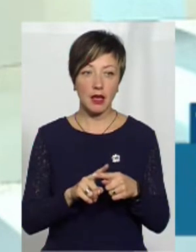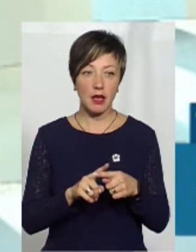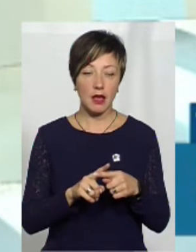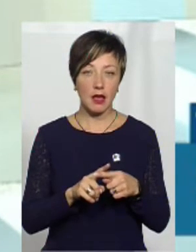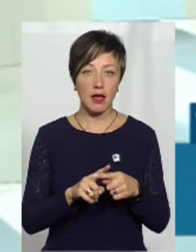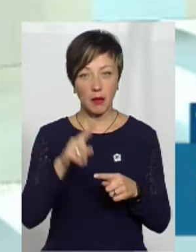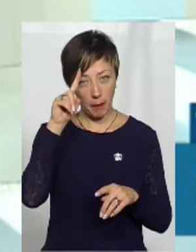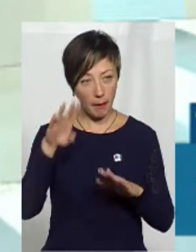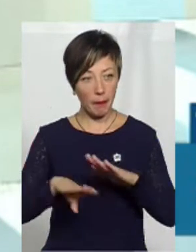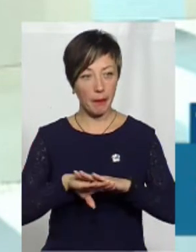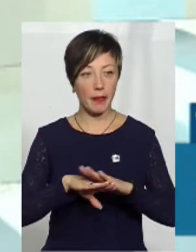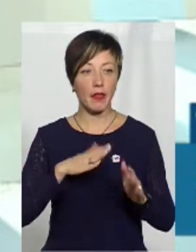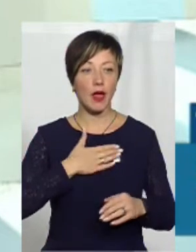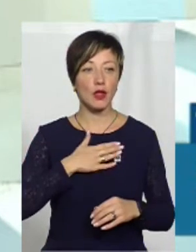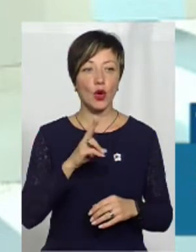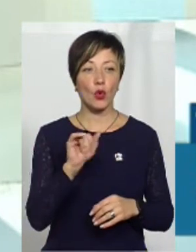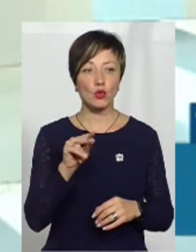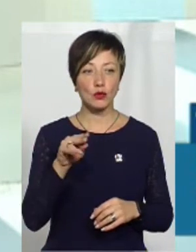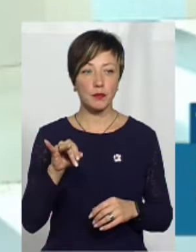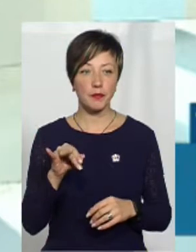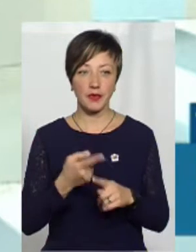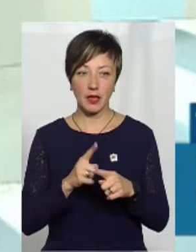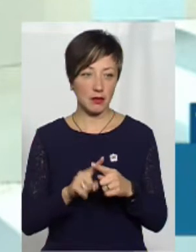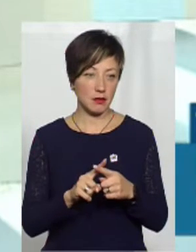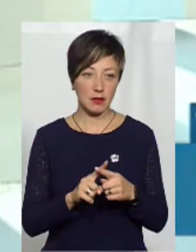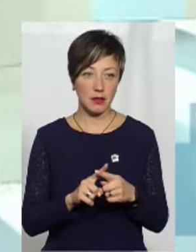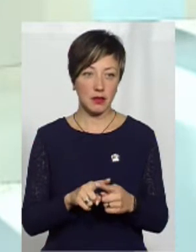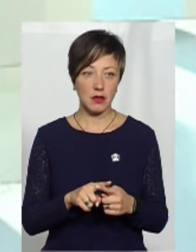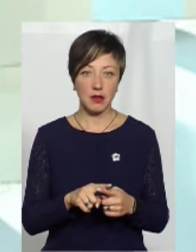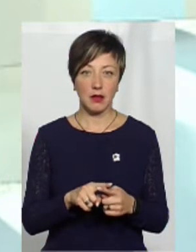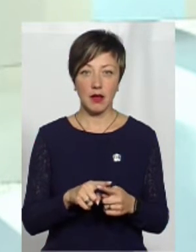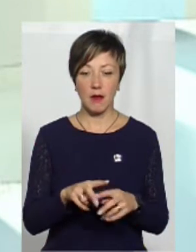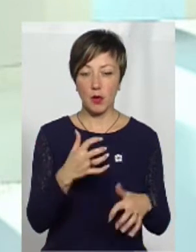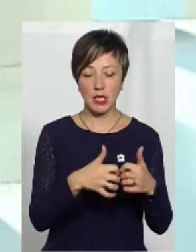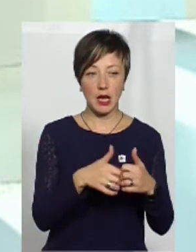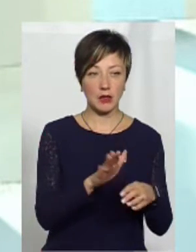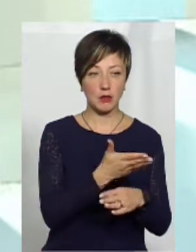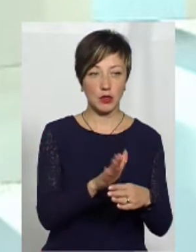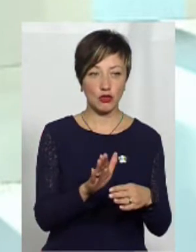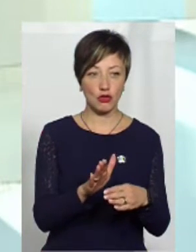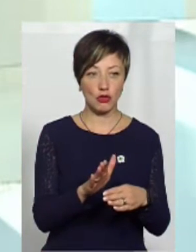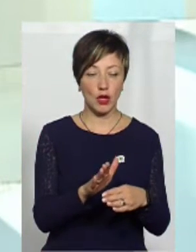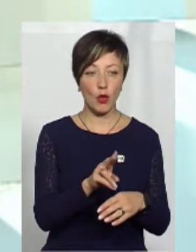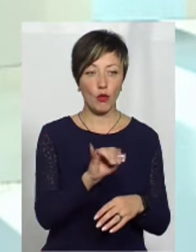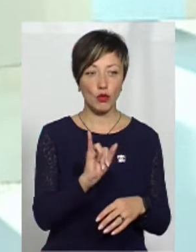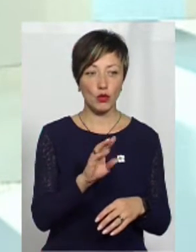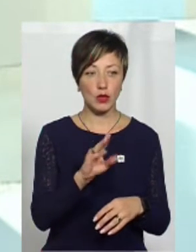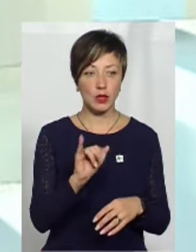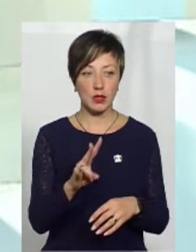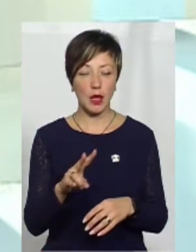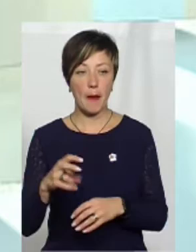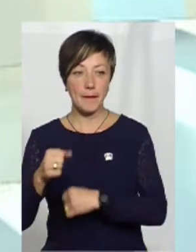нашого Леоніда Кучми. Він стоїть як посередник між Путіном